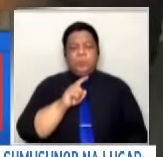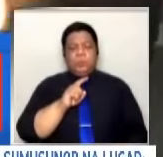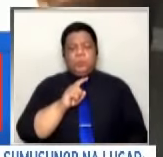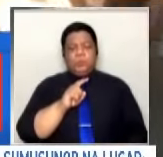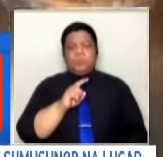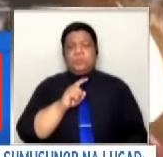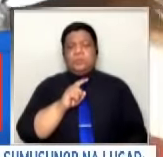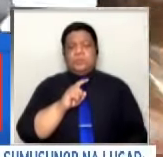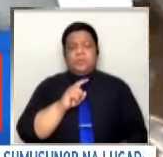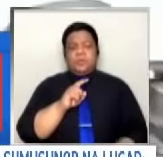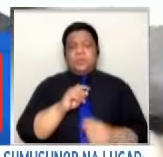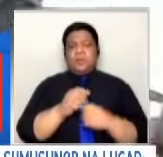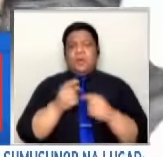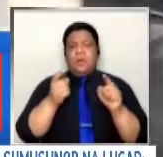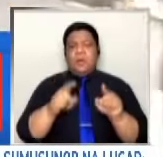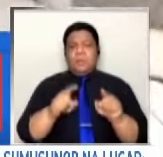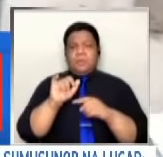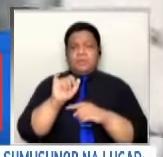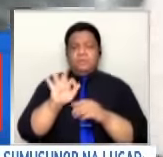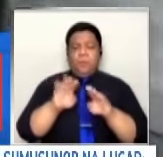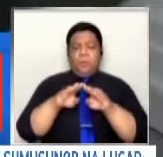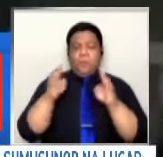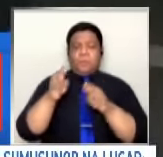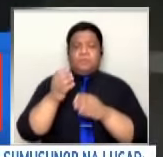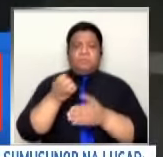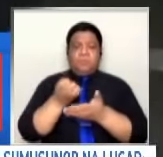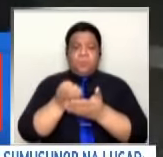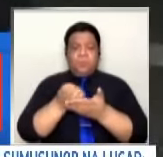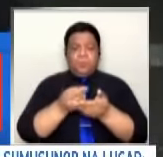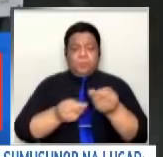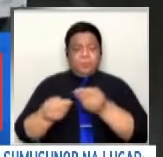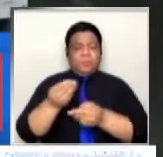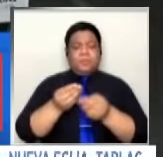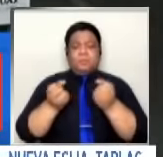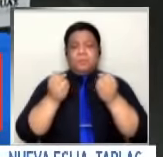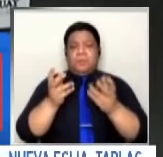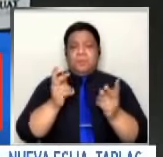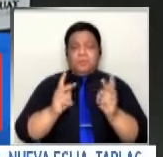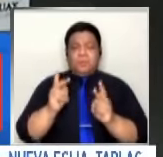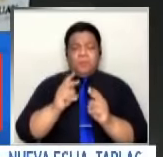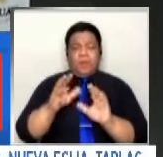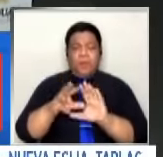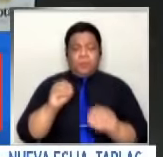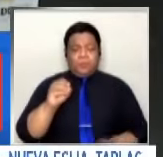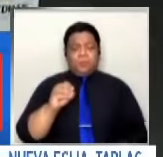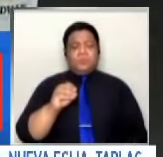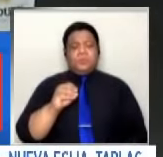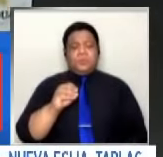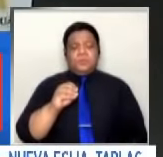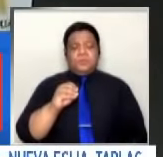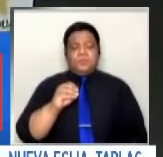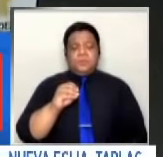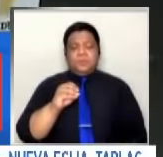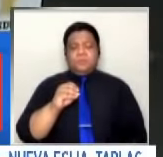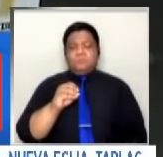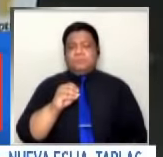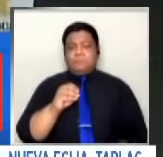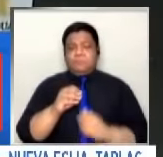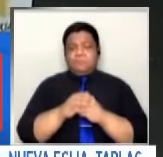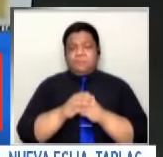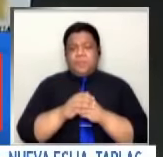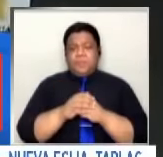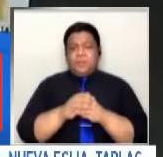pag open po ang ating ekonomiya. Marami pong mga tao sa labas. Babagsak din, walang papasok. Yung, Opo, yung